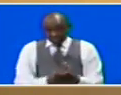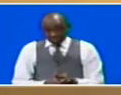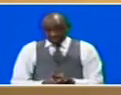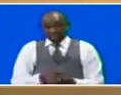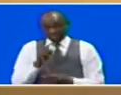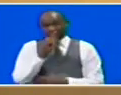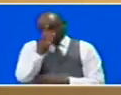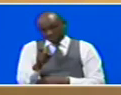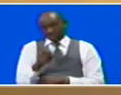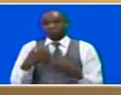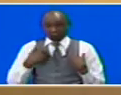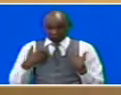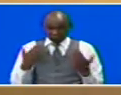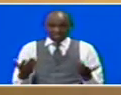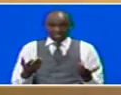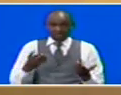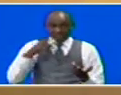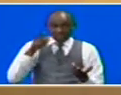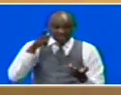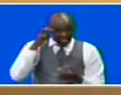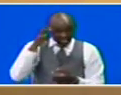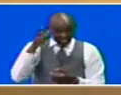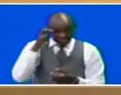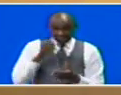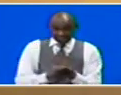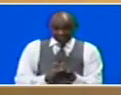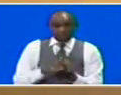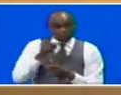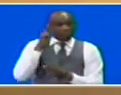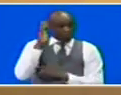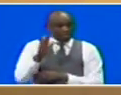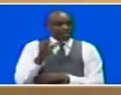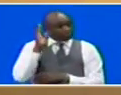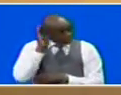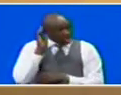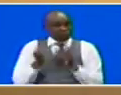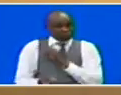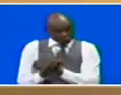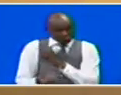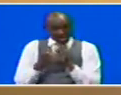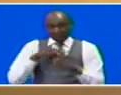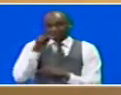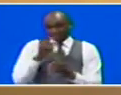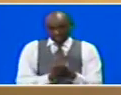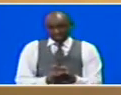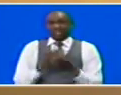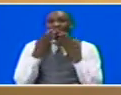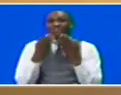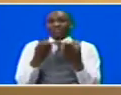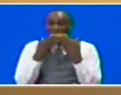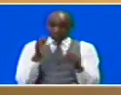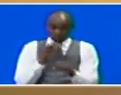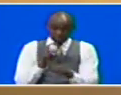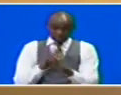swala ambalo ni matumaini yangu kuwa umeweza kusikia kumsikiza wakili hapa akitoa maelezo kuhusiana na hilo. Asante sana mtazamaji